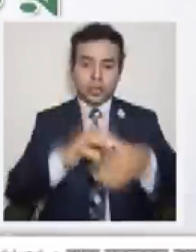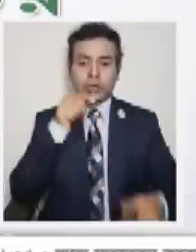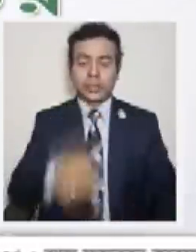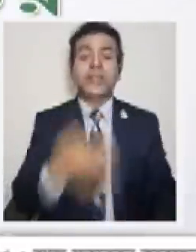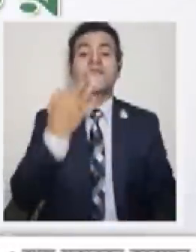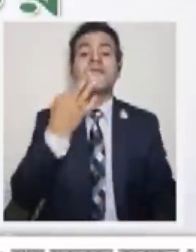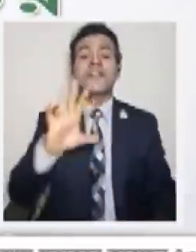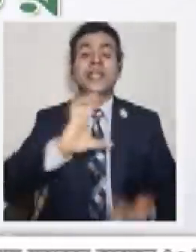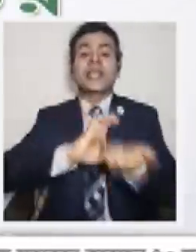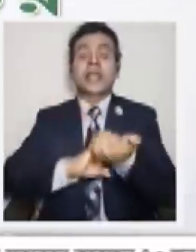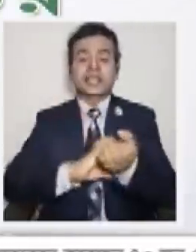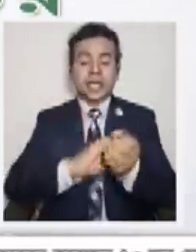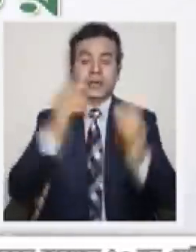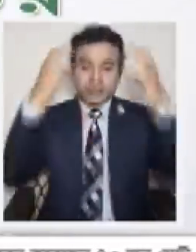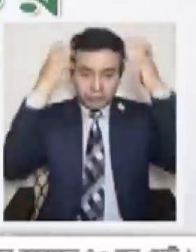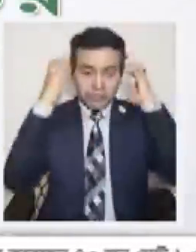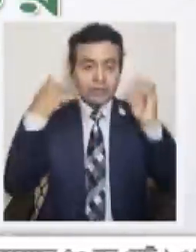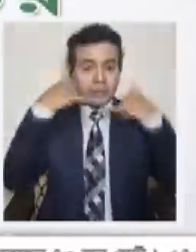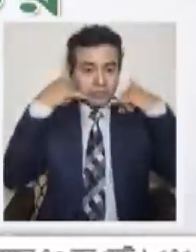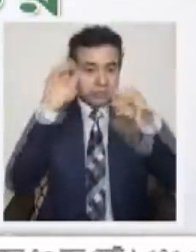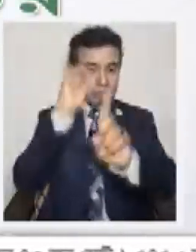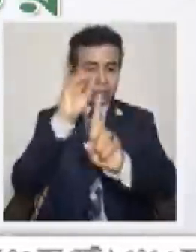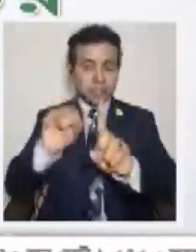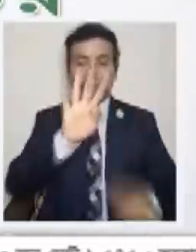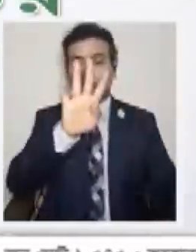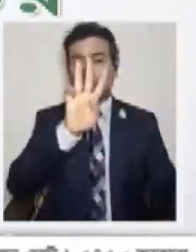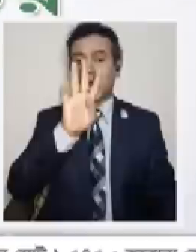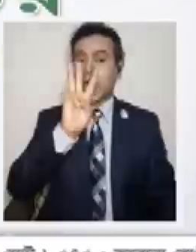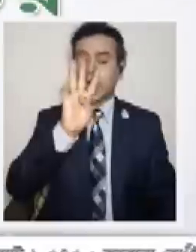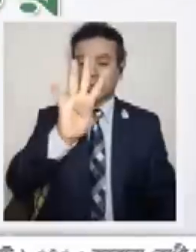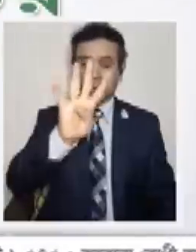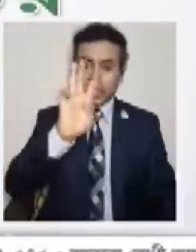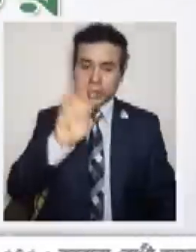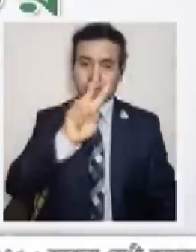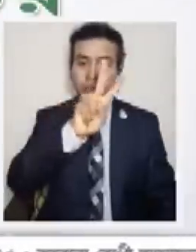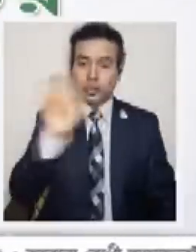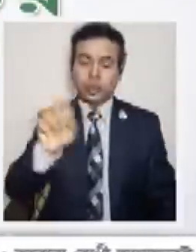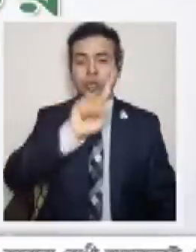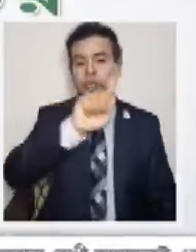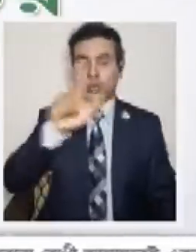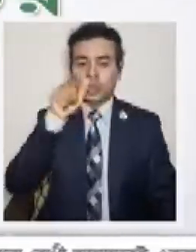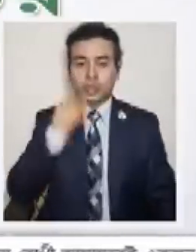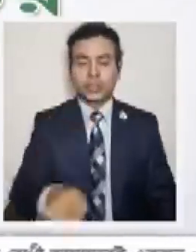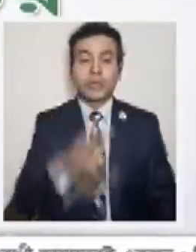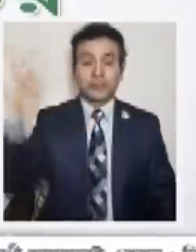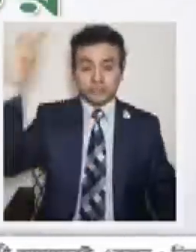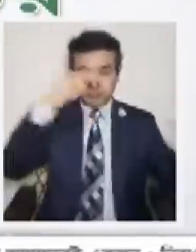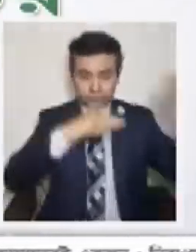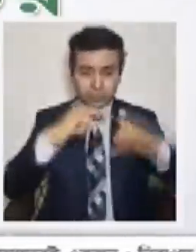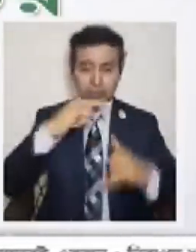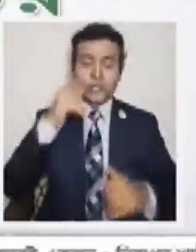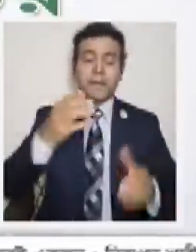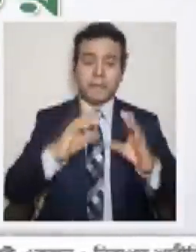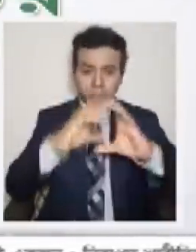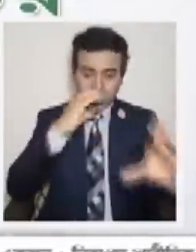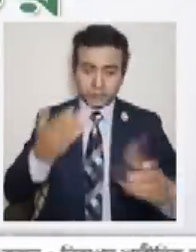16,390 জন। 24 ঘন্টায় নতুন করে যুক্ত হয়েছেন 2 জন। স্বেচ্ছাসেবা ভিত্তিতে সেবাদান করে যাওয়া চিকিৎসক হল